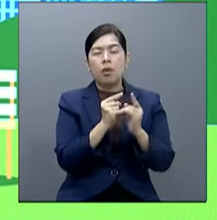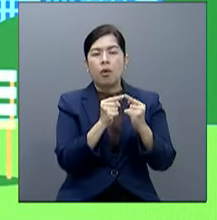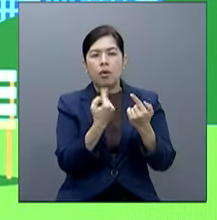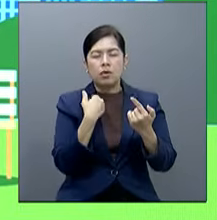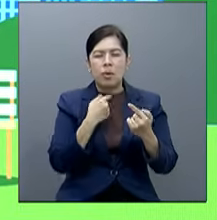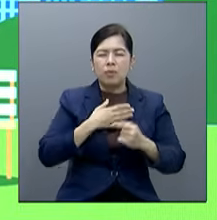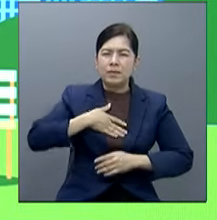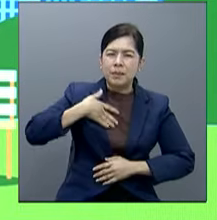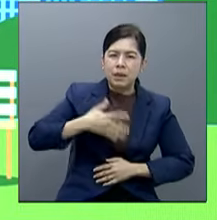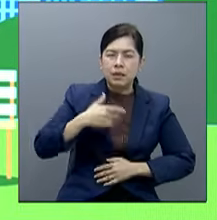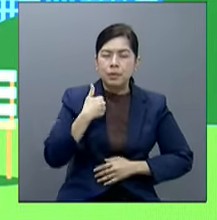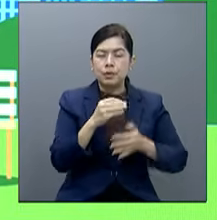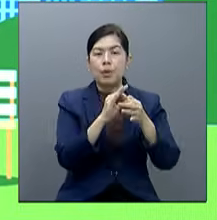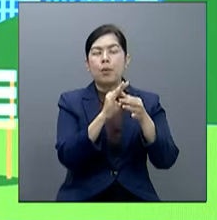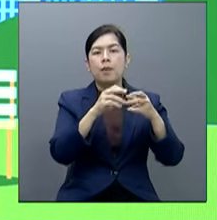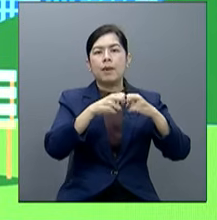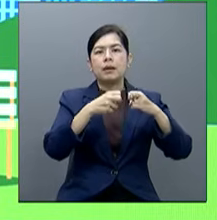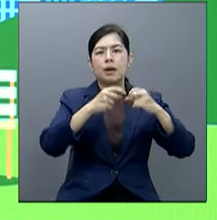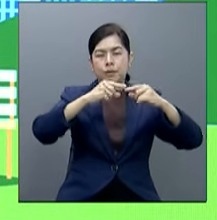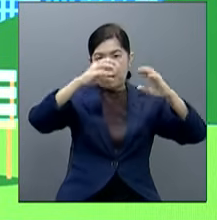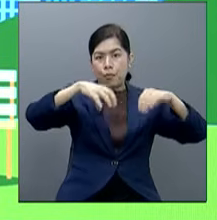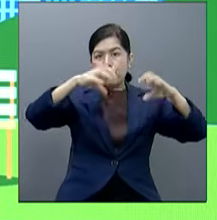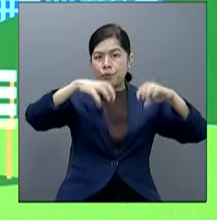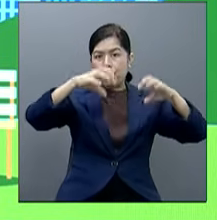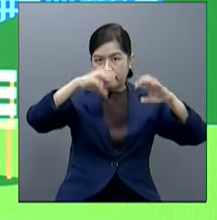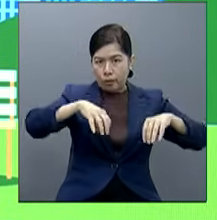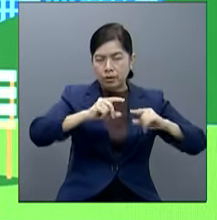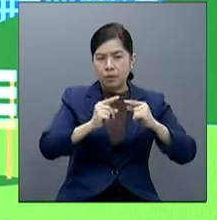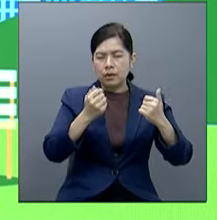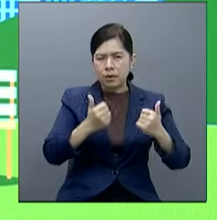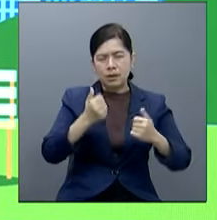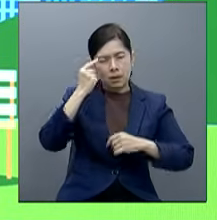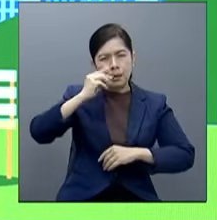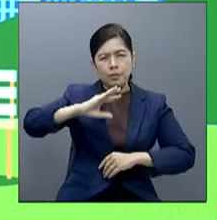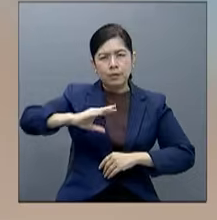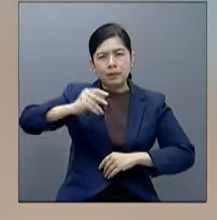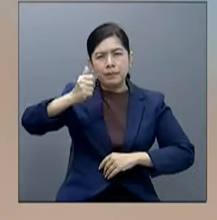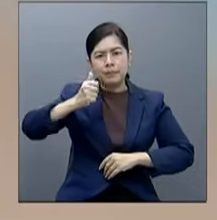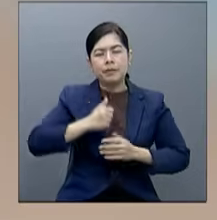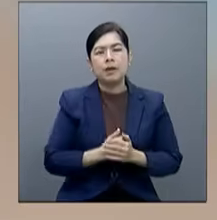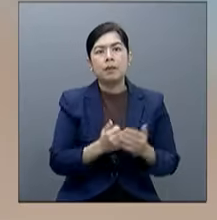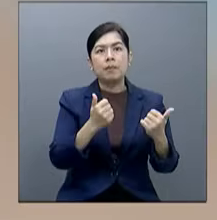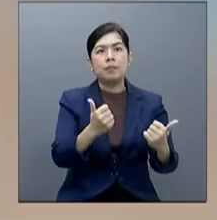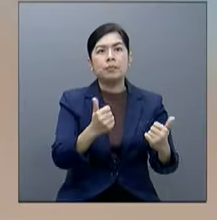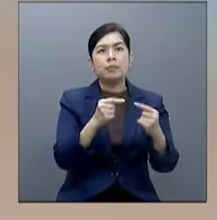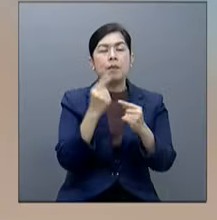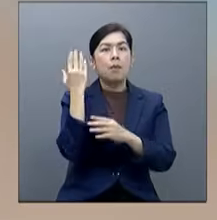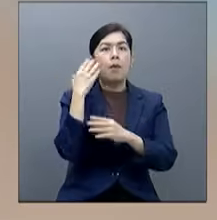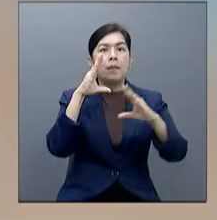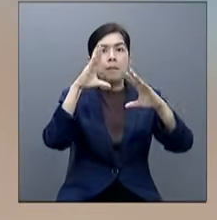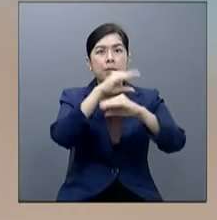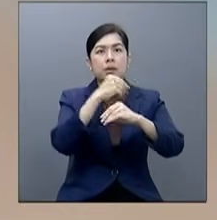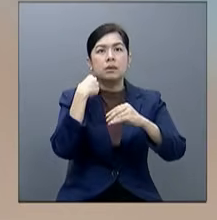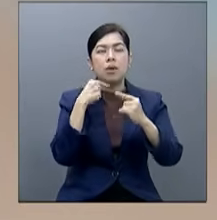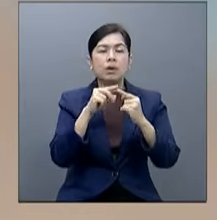ค่ะแต่ตอนนี้ก็คาดว่าสถานการณ์น่าจะค่อยๆดีขึ้นเรื่อยๆนะคะจุดสูงสุดของปริมาณน้ำเมื่อคืนนี้อยู่ที่ประมา